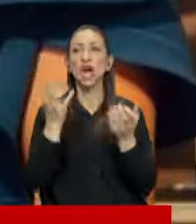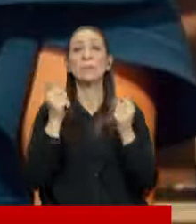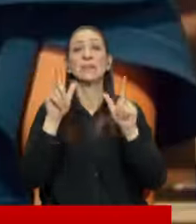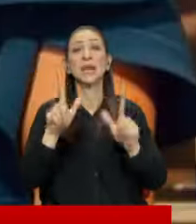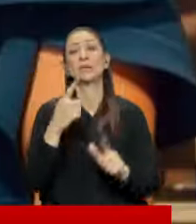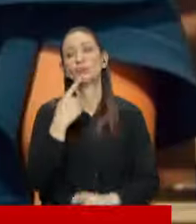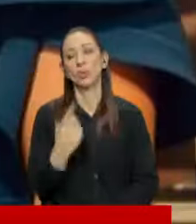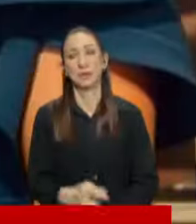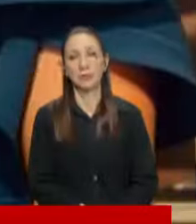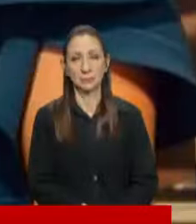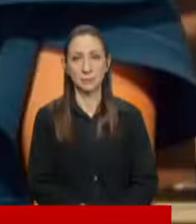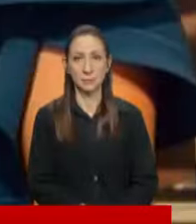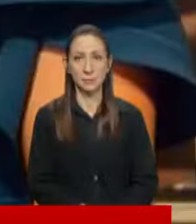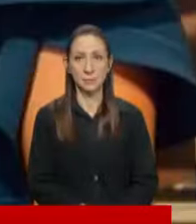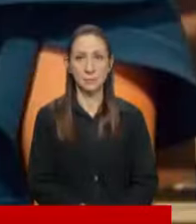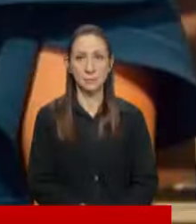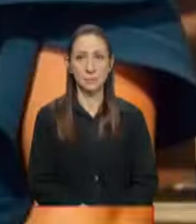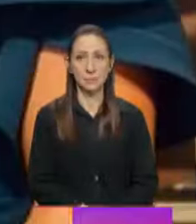gerektiğini söylediler.